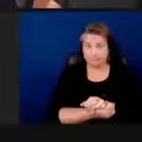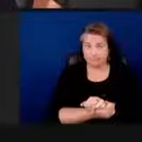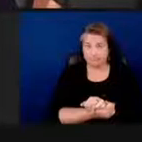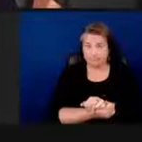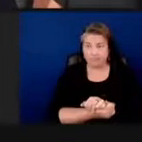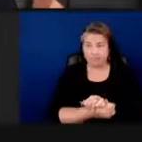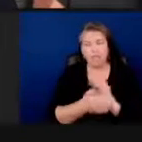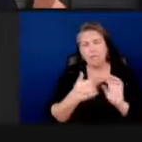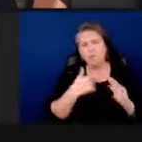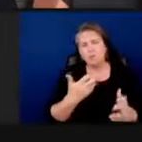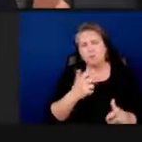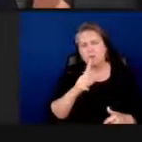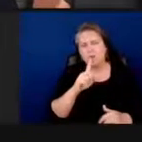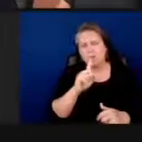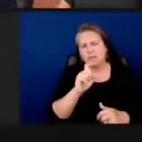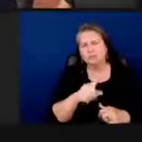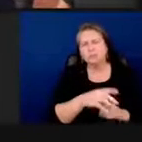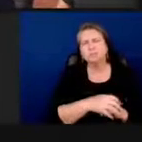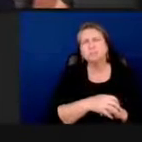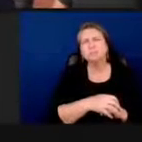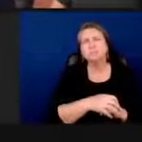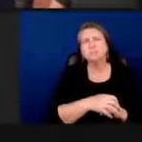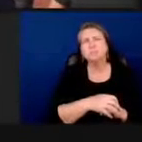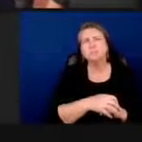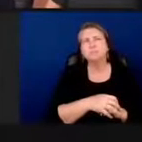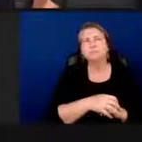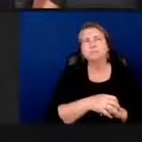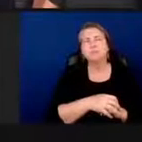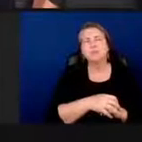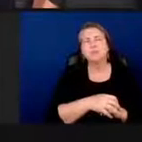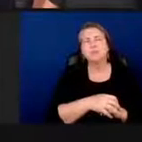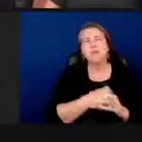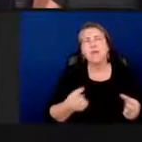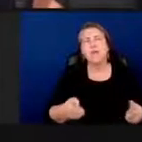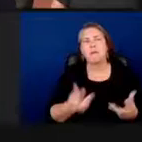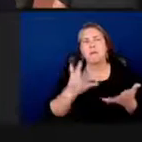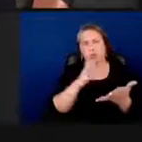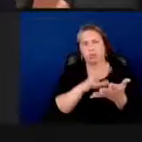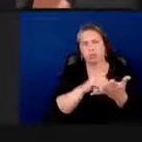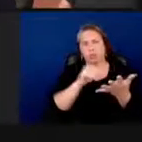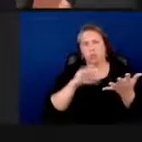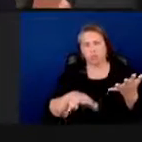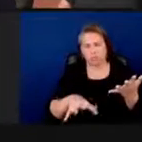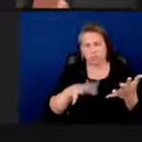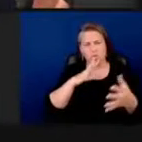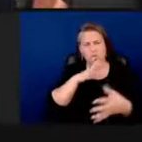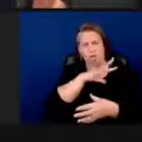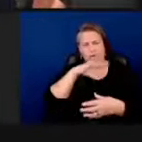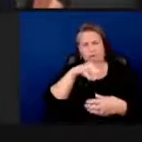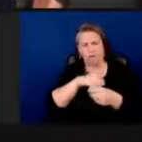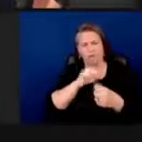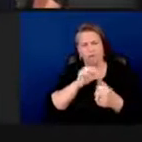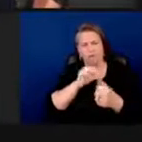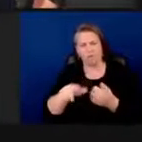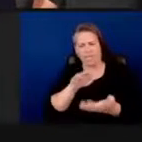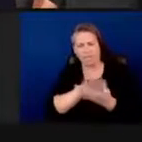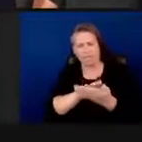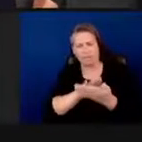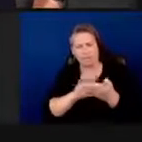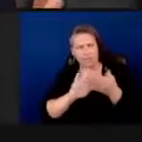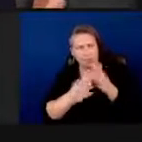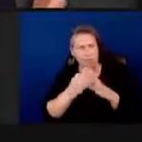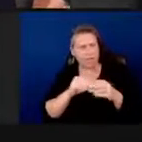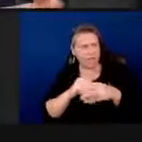ما هو عدد الطلاب الذين هم